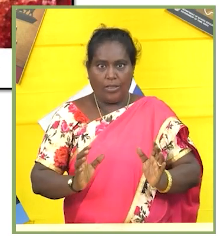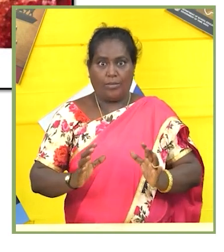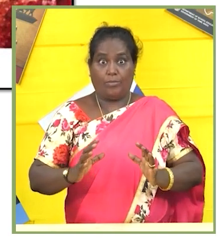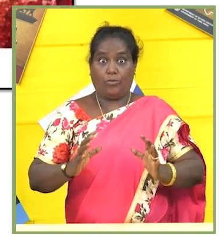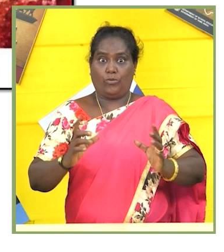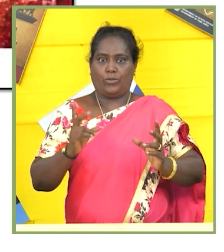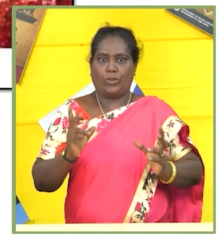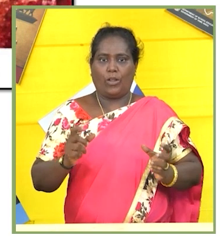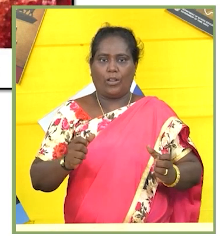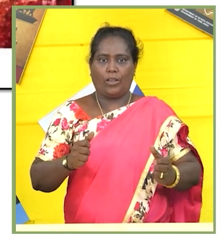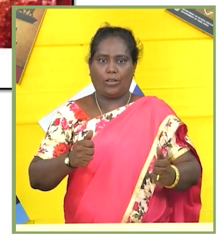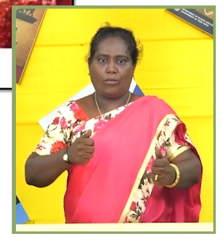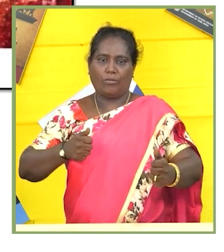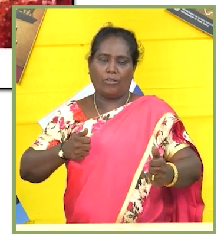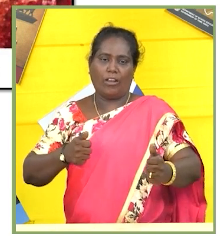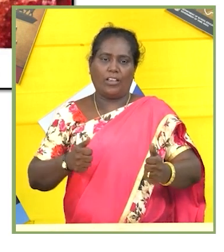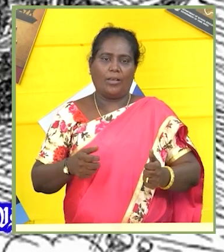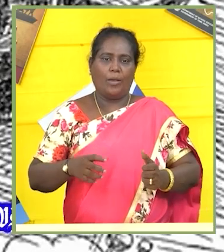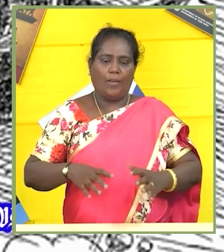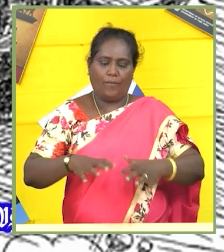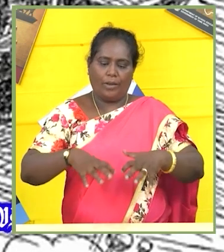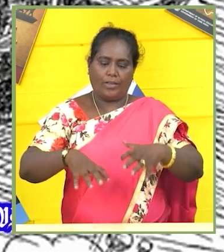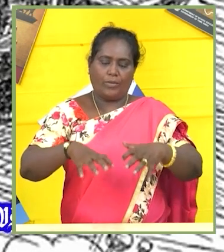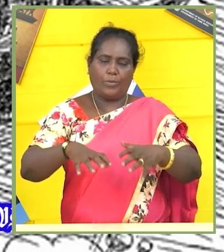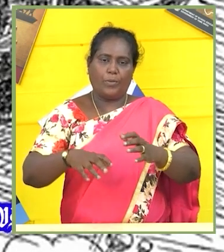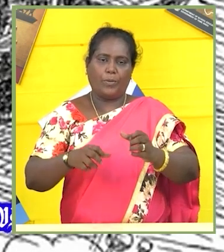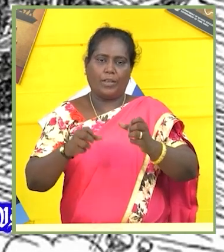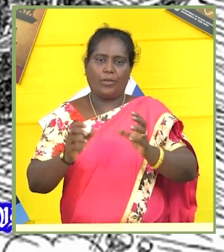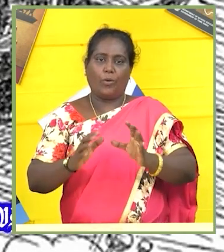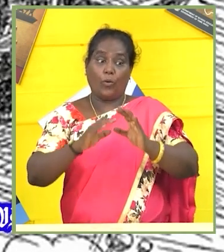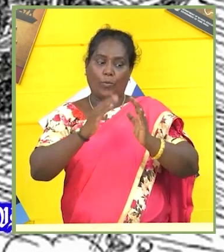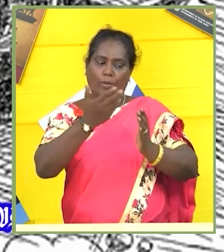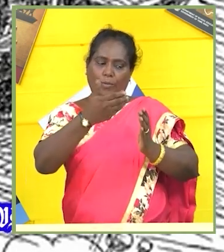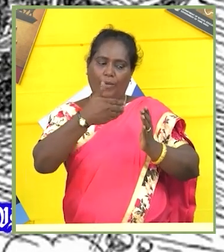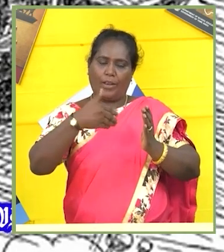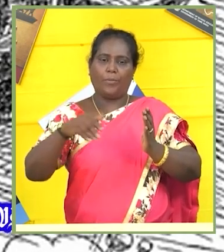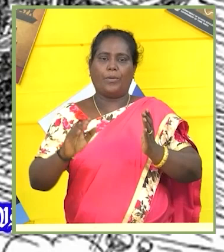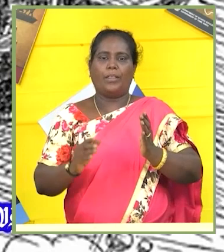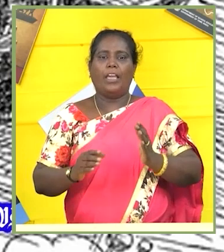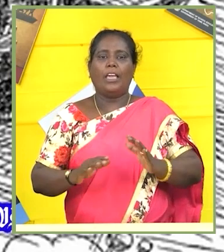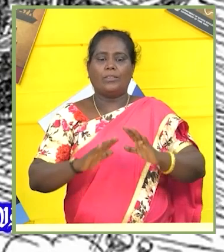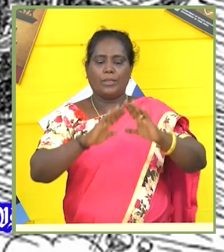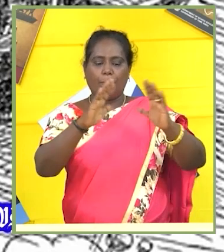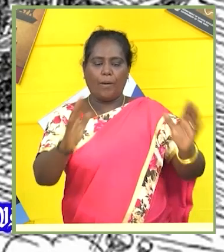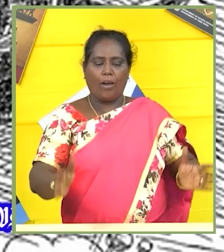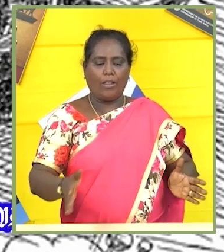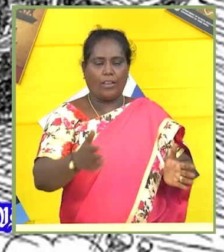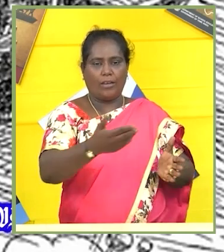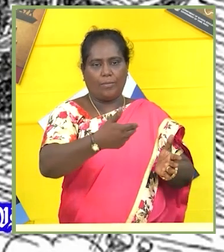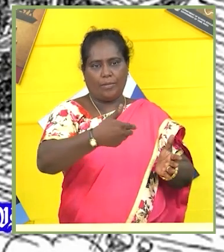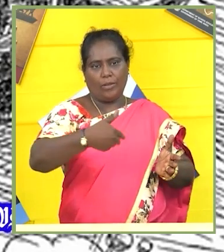கொம்புகளும் சிலிர்த்த திமிழ்களும் கொண்ட மூன்று காளைகளை பலர் கூடி விரட்டுவது போன்ற ஓவியம்